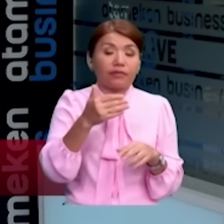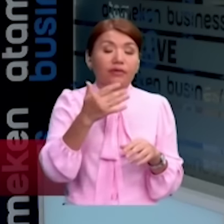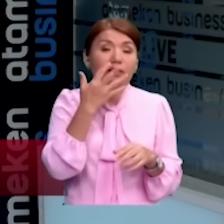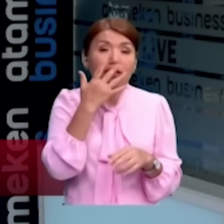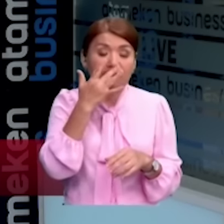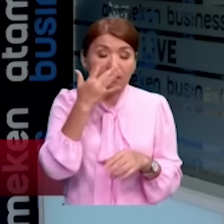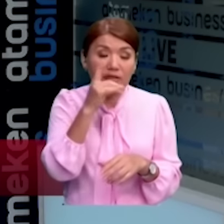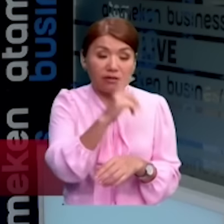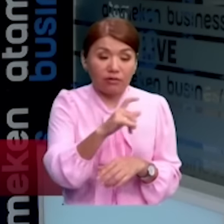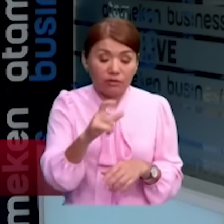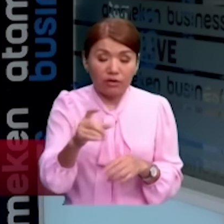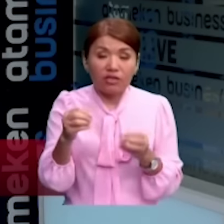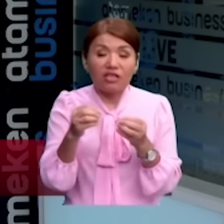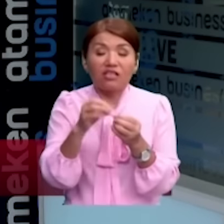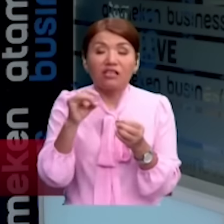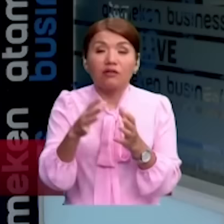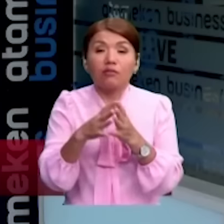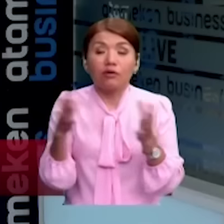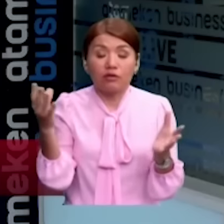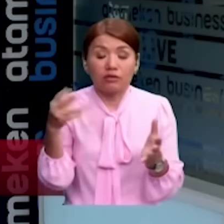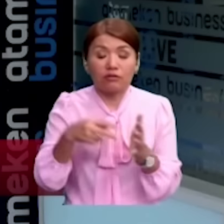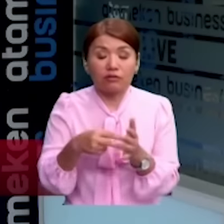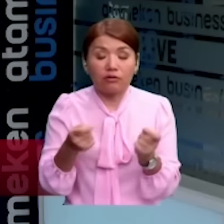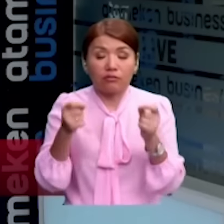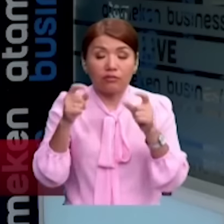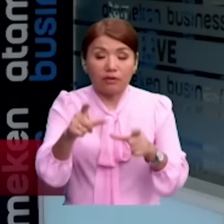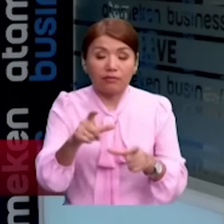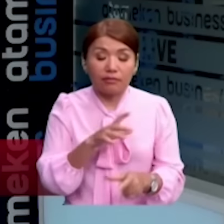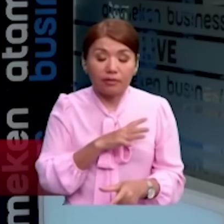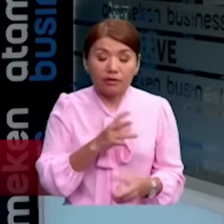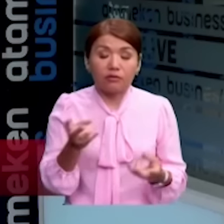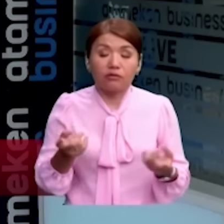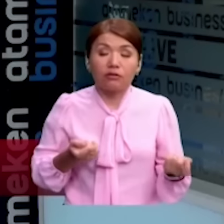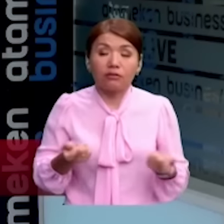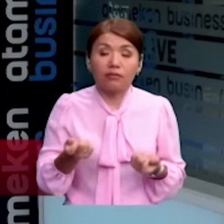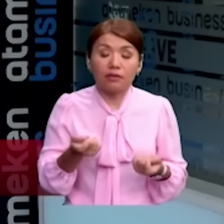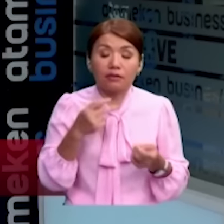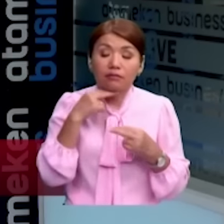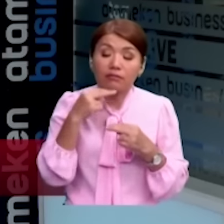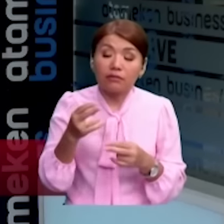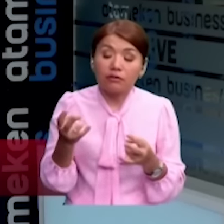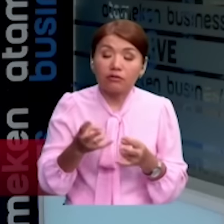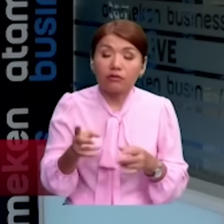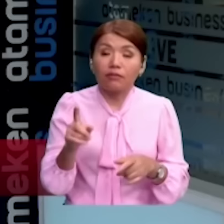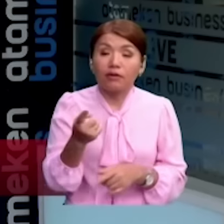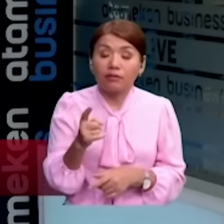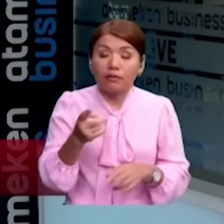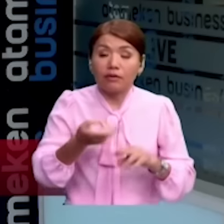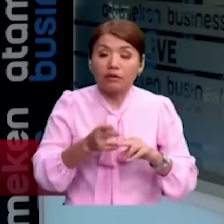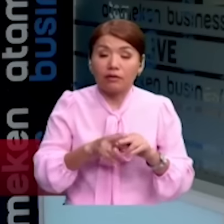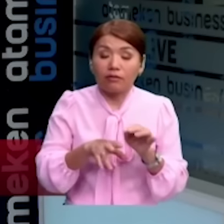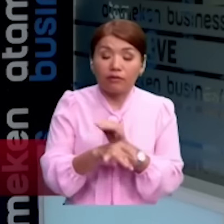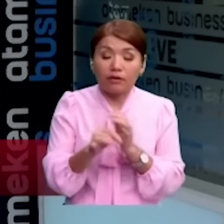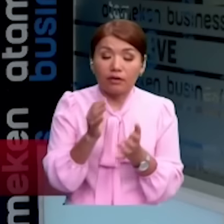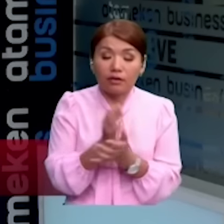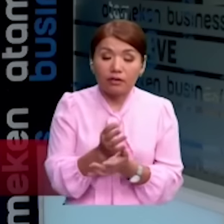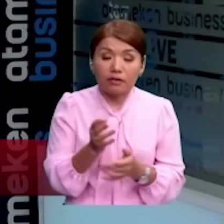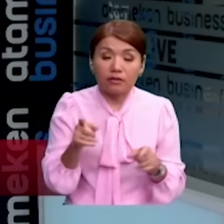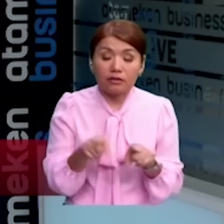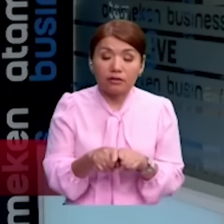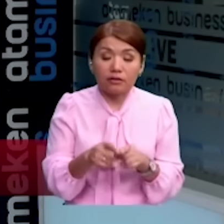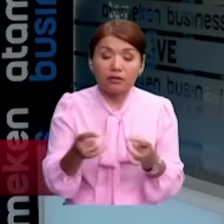дейін көтеруге барады. Бұл мәселені әкімдіктер қолға алу тиіс, дейді Бектенов. Дегенмен премьер сынға алған таксистердің де айтары